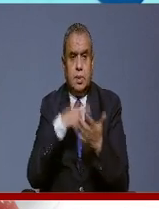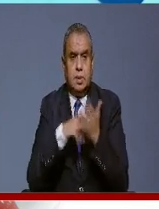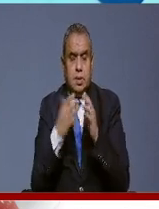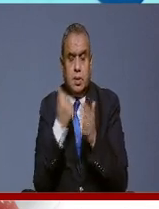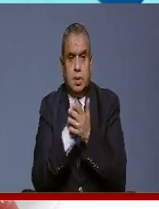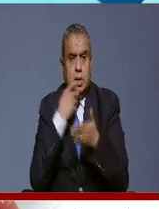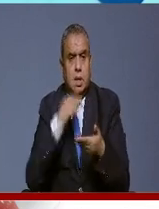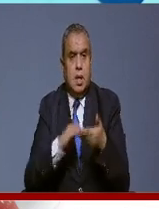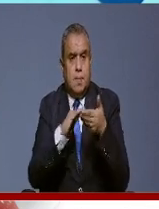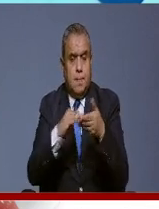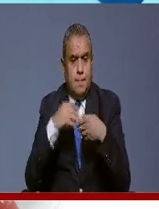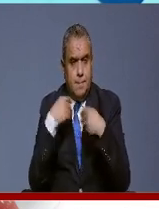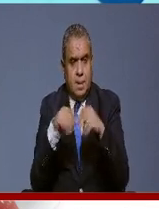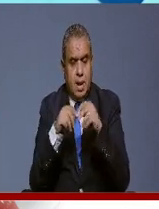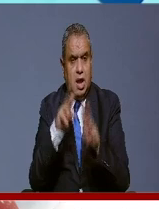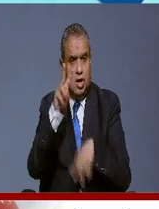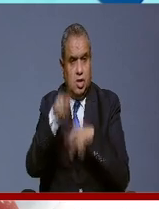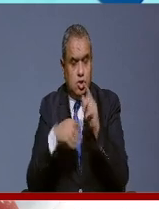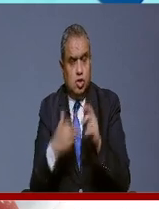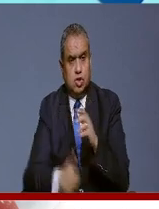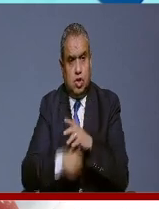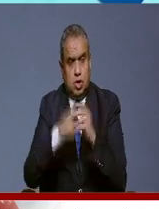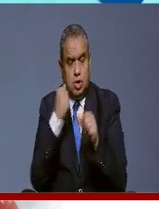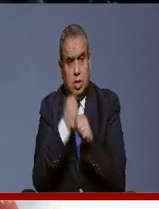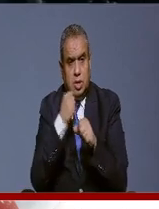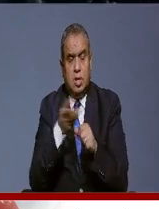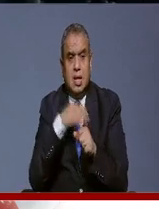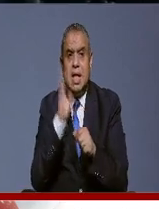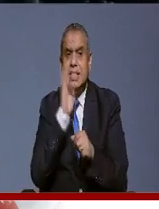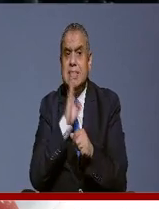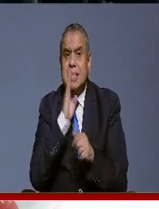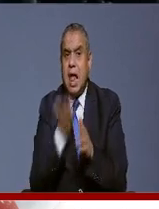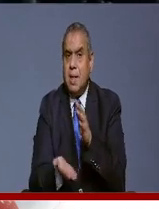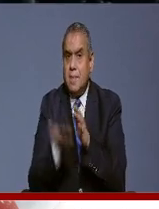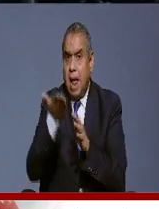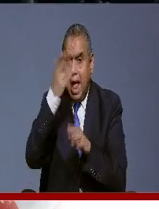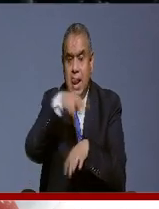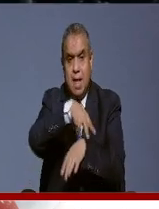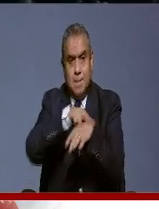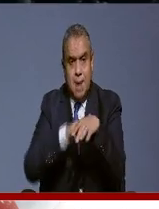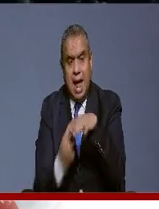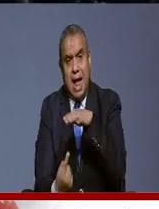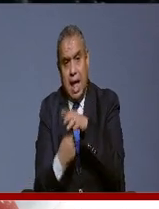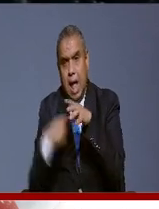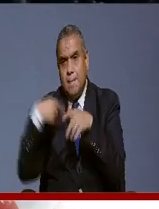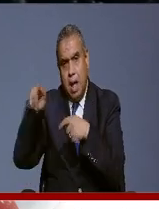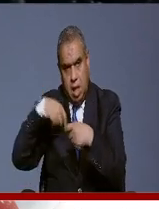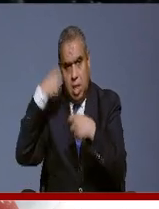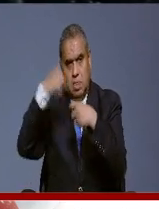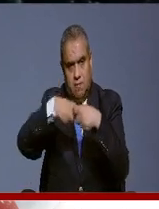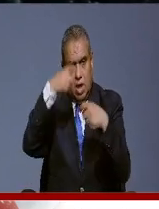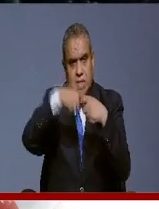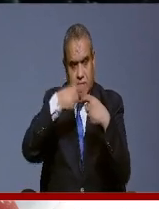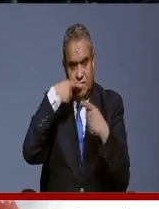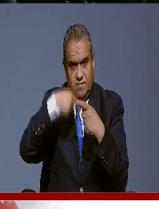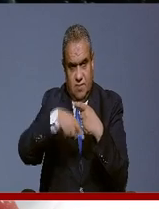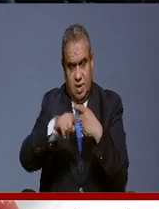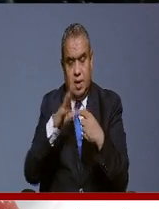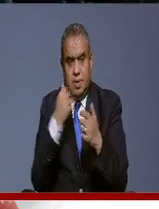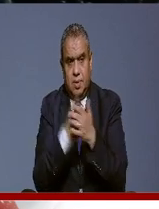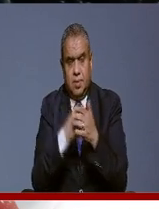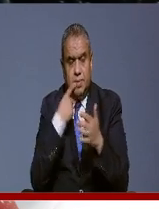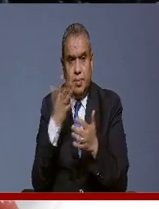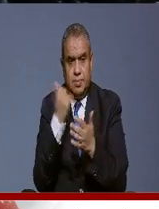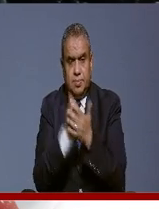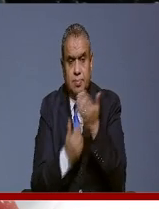السوق. ان شاء الله ندخل في عملية التعليم العالي والمعاهد الفنية، يمكن بنتكلم مع اتحاد العمال